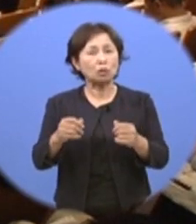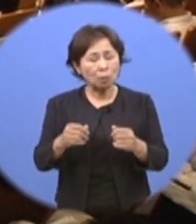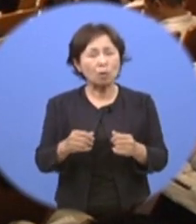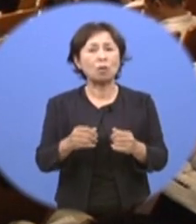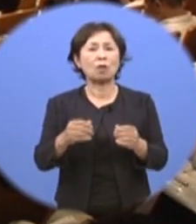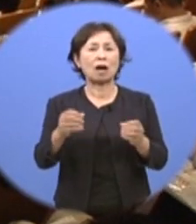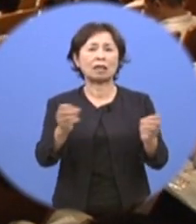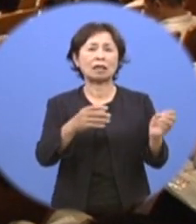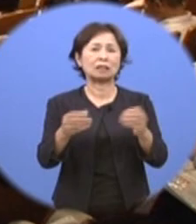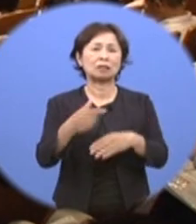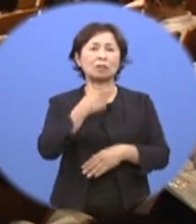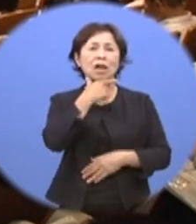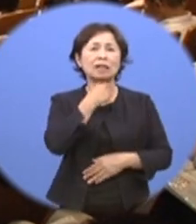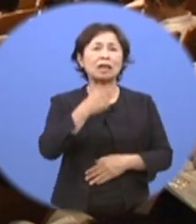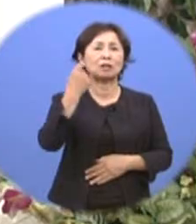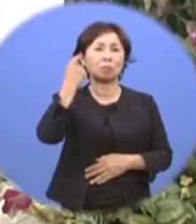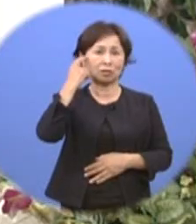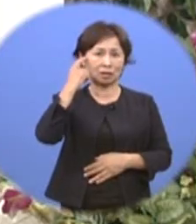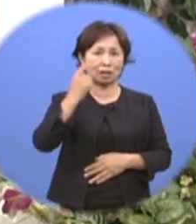えております。